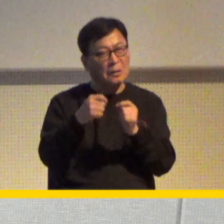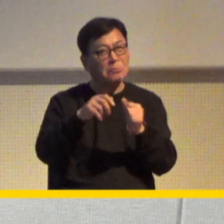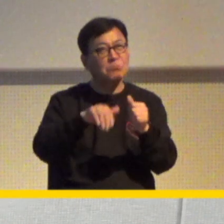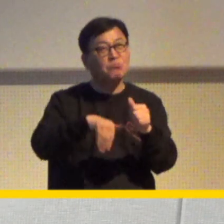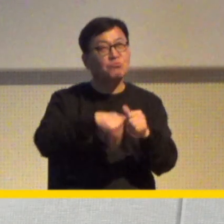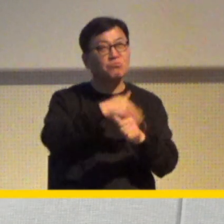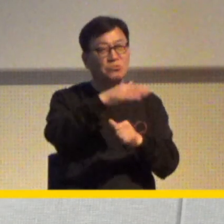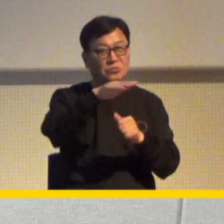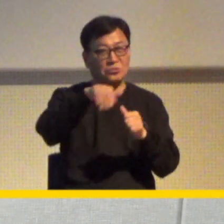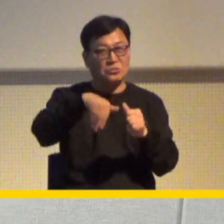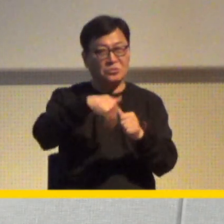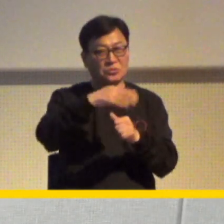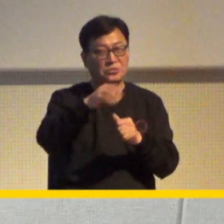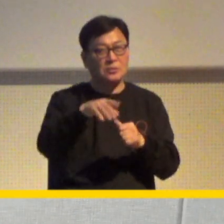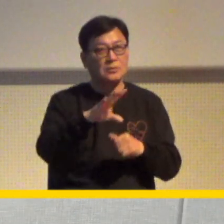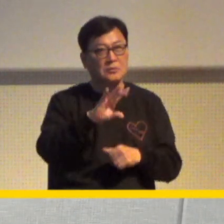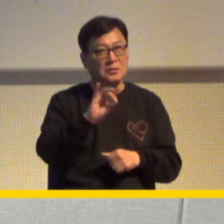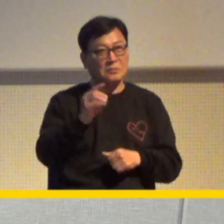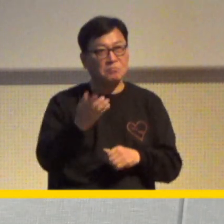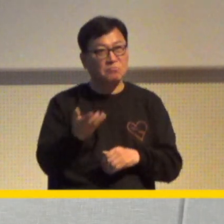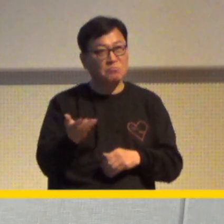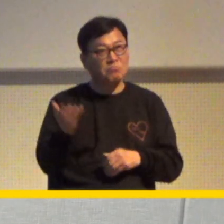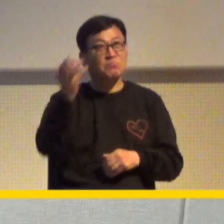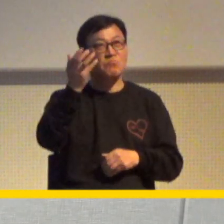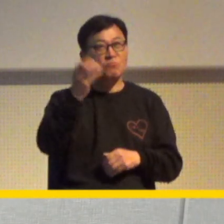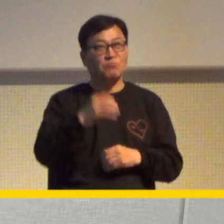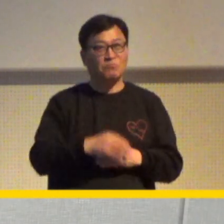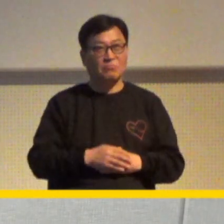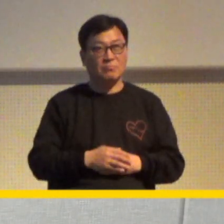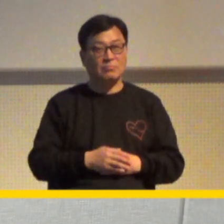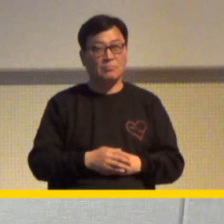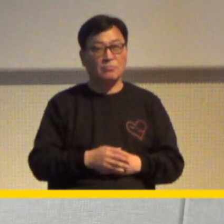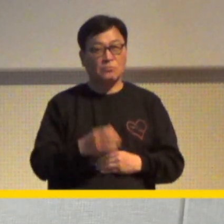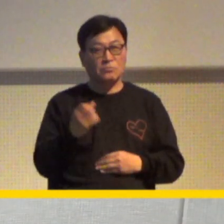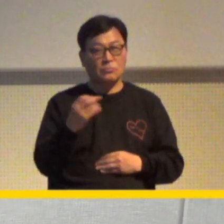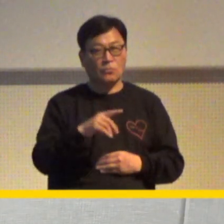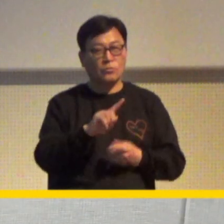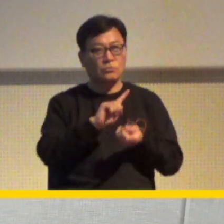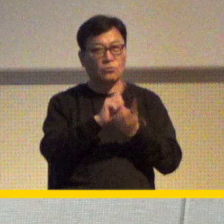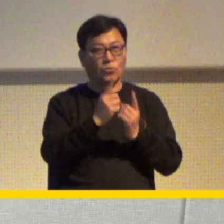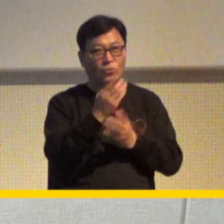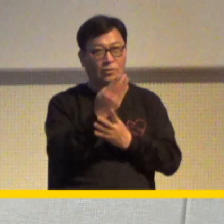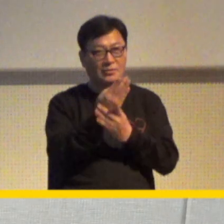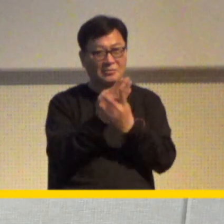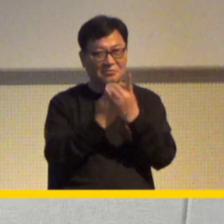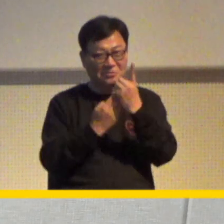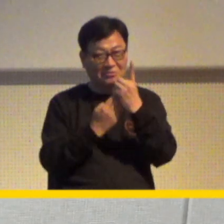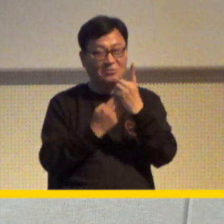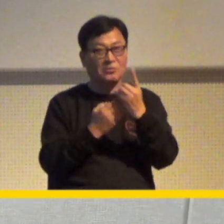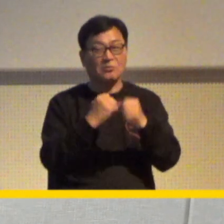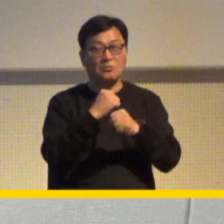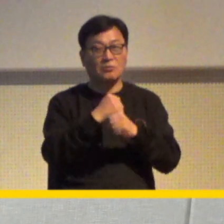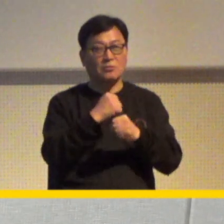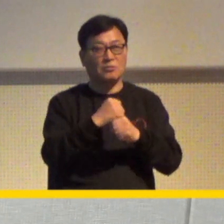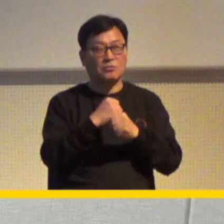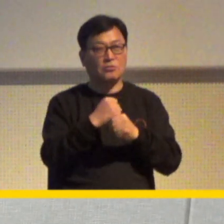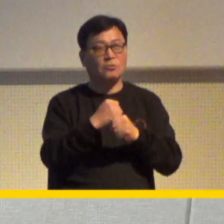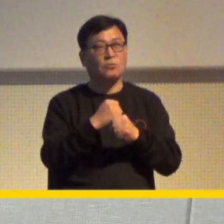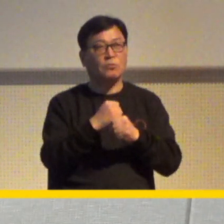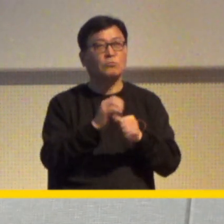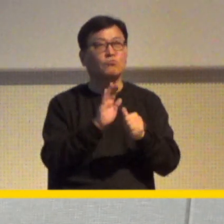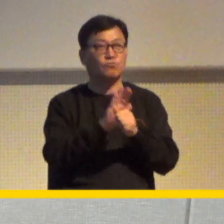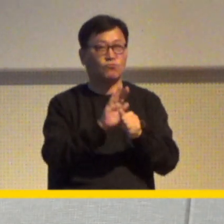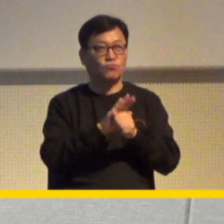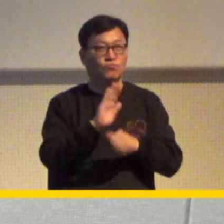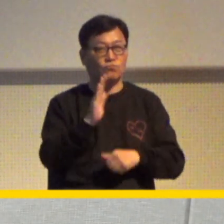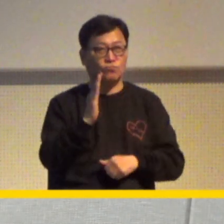위의 분위기를 조금 상승시킨다든지. 서로의 그 일치를 도모하고 이런 일들은